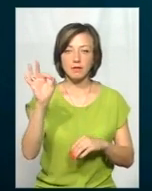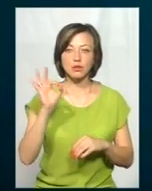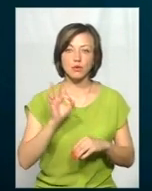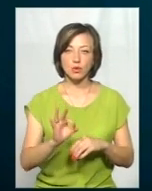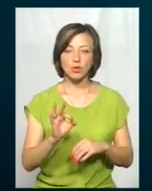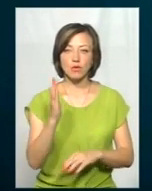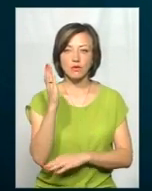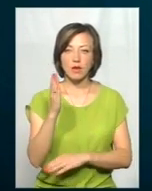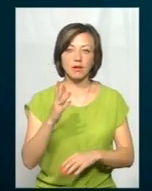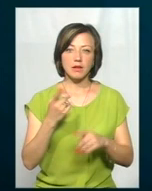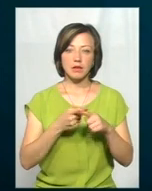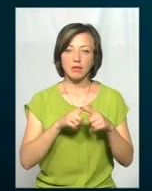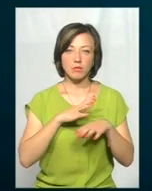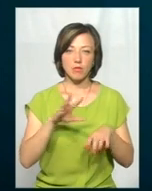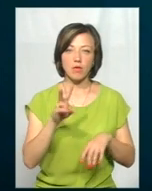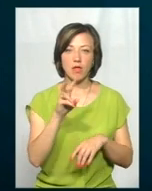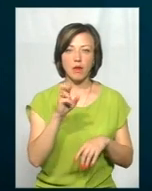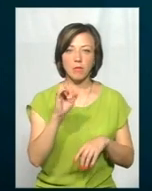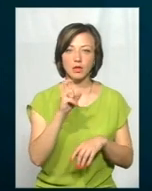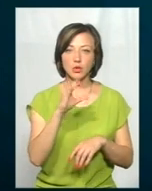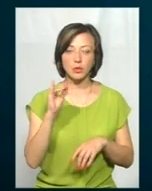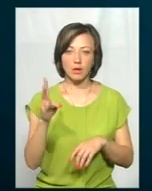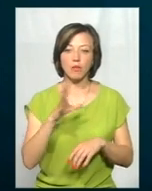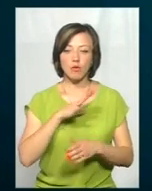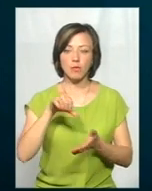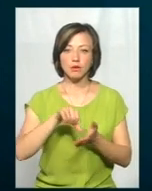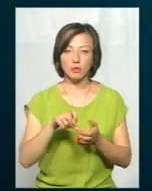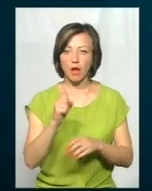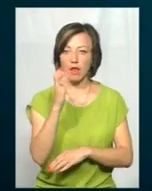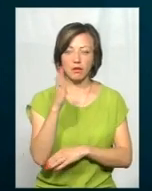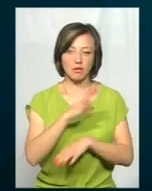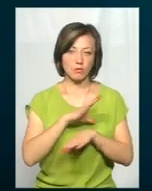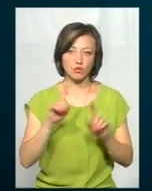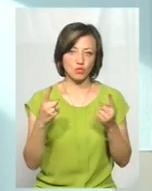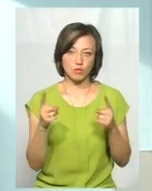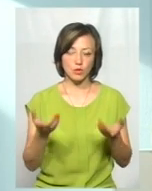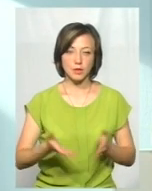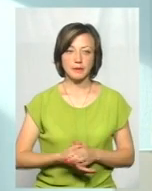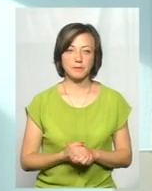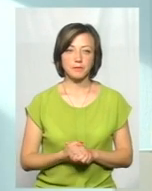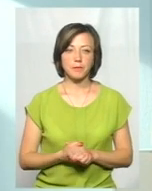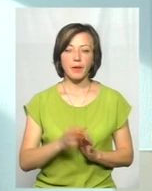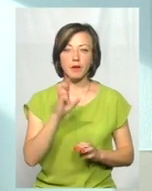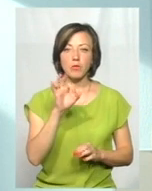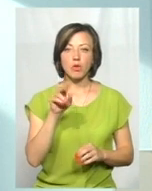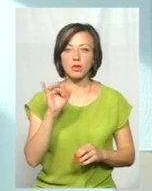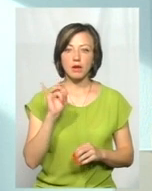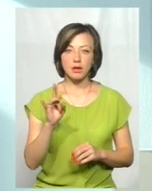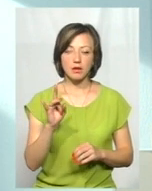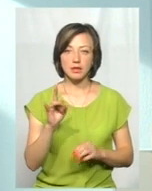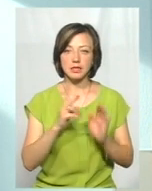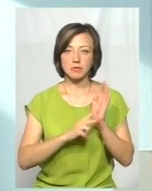85% голосувань, не голосував Сергій Лабазюк. Не брав, він був присутній, однак він чомусь не голосував взагалі. Віктор Бондар не голосував